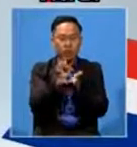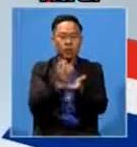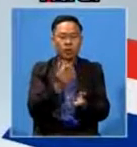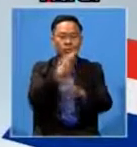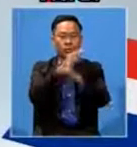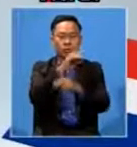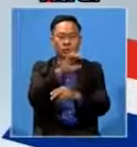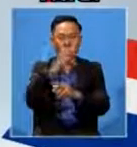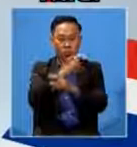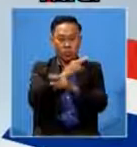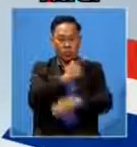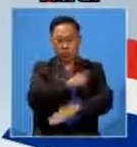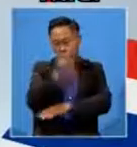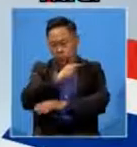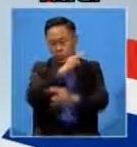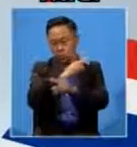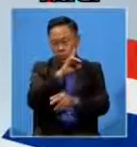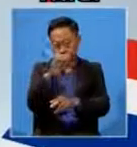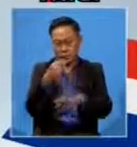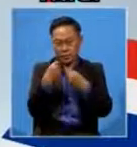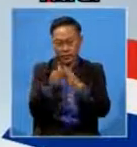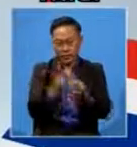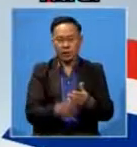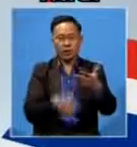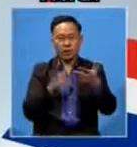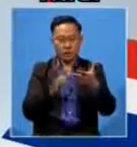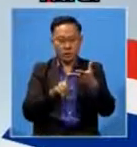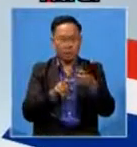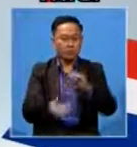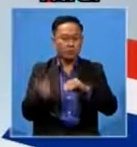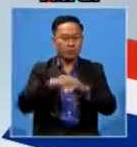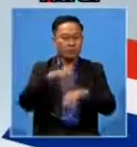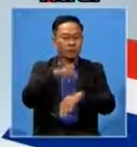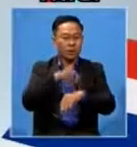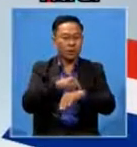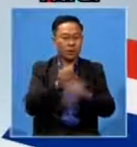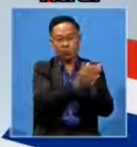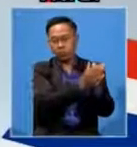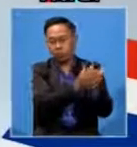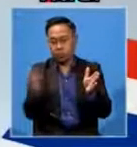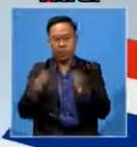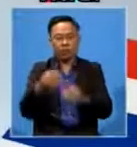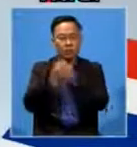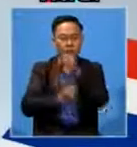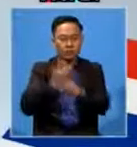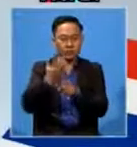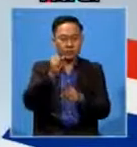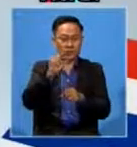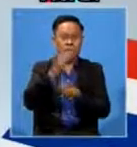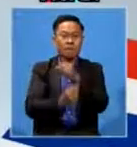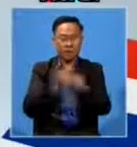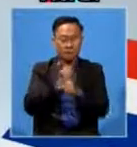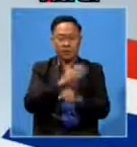ต่ำรายวันสูงสุดเพิ่มระยะเวลาจ่ายค่าทดแทนกรณีทุพพลภาพไม่น้อยกว่า15ปีและกรณีตาย